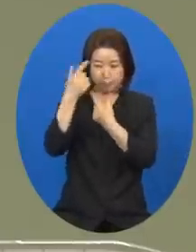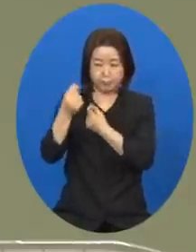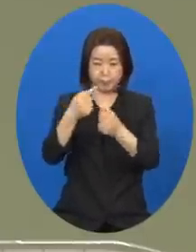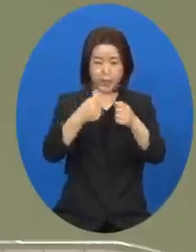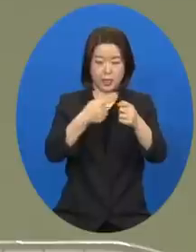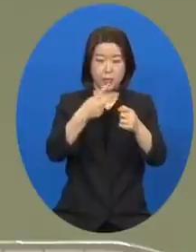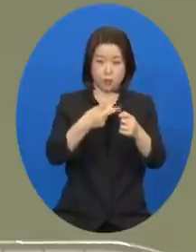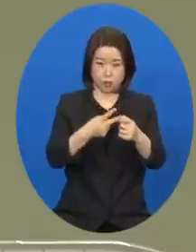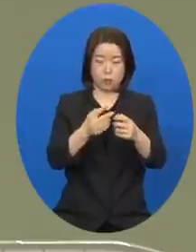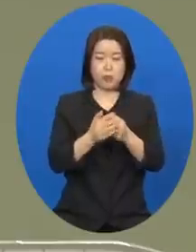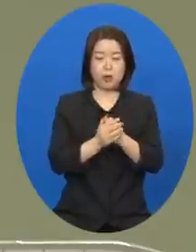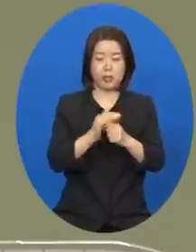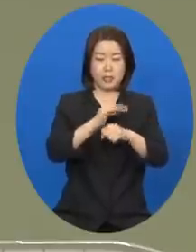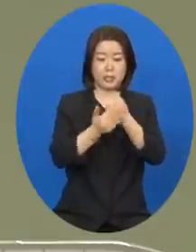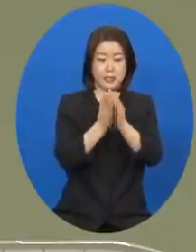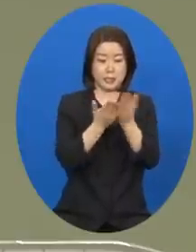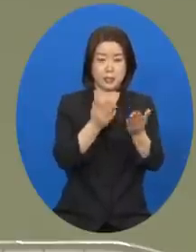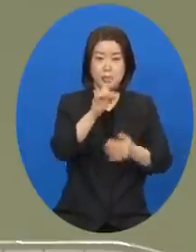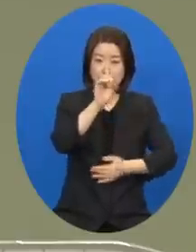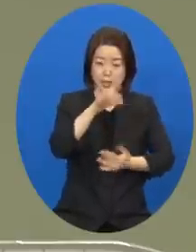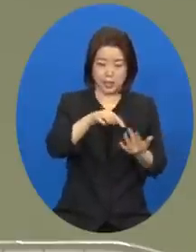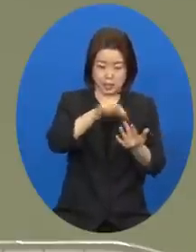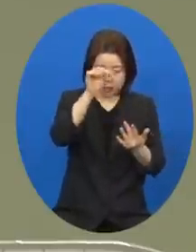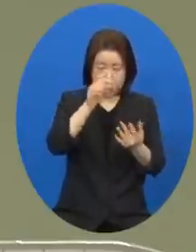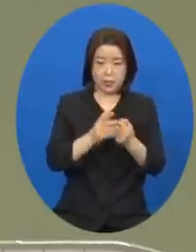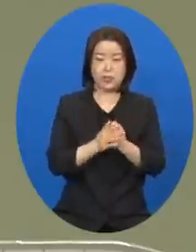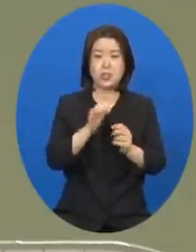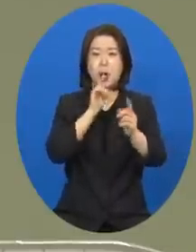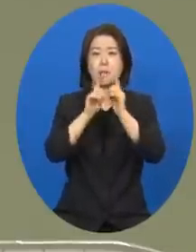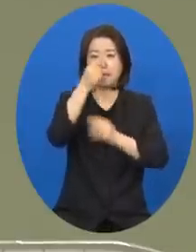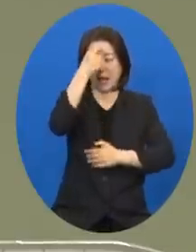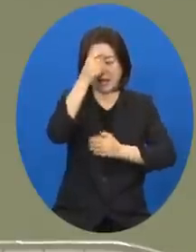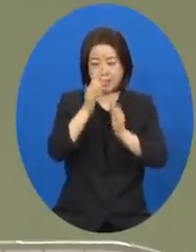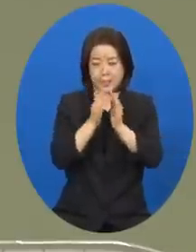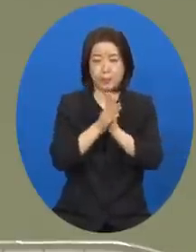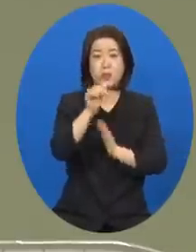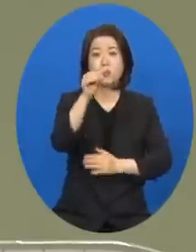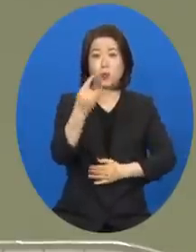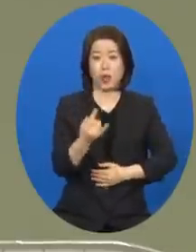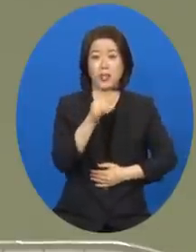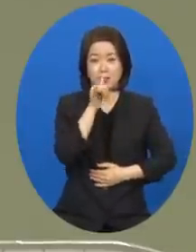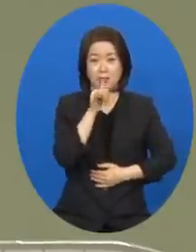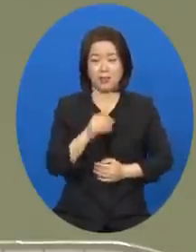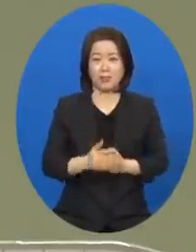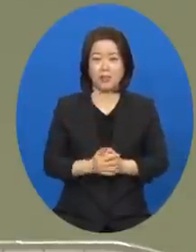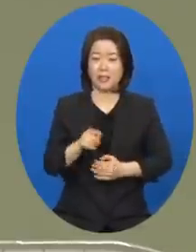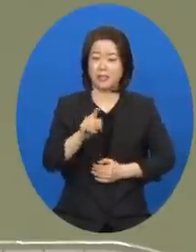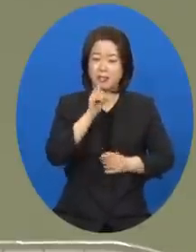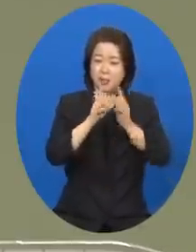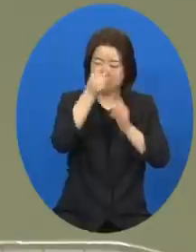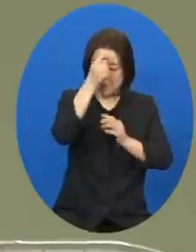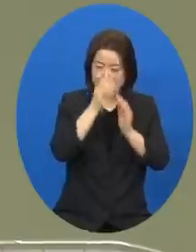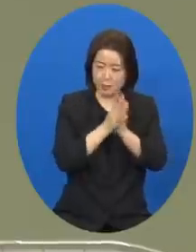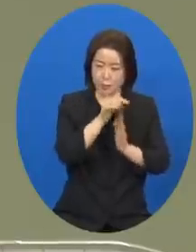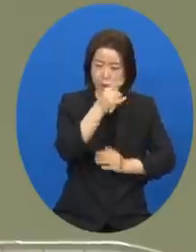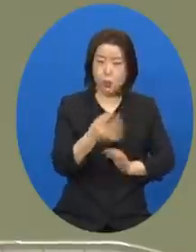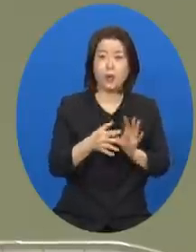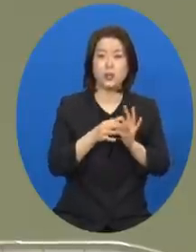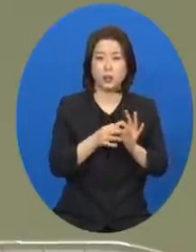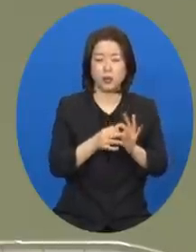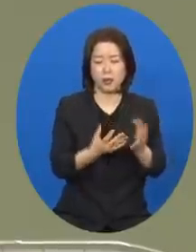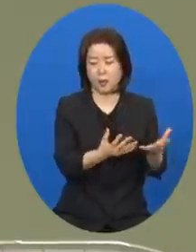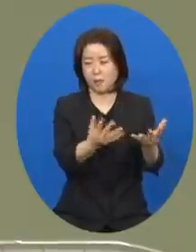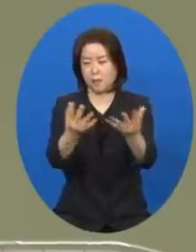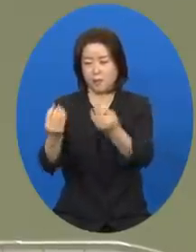그저 성경책 한 권을 택해서 말씀 기도회를 합니다. 근데 그 말씀 기도회를 통하여